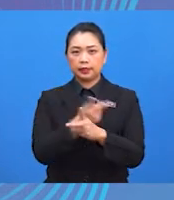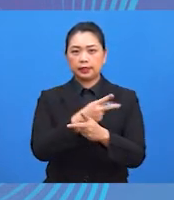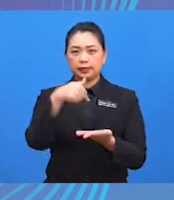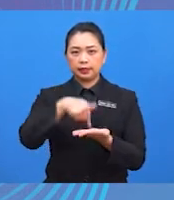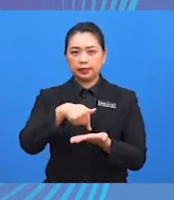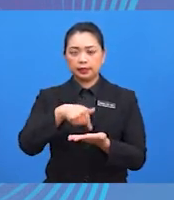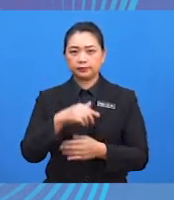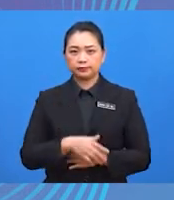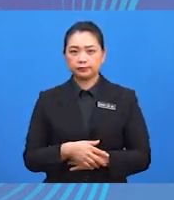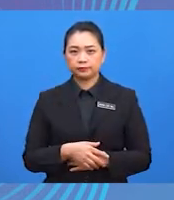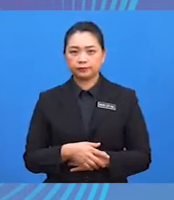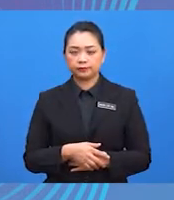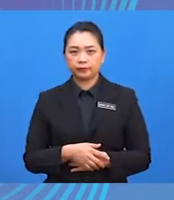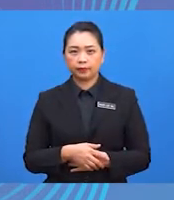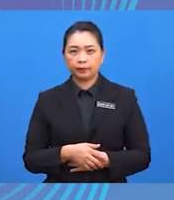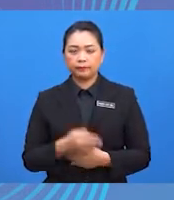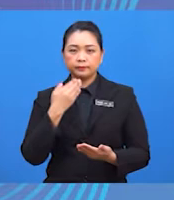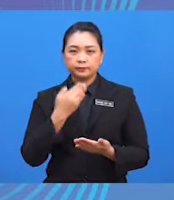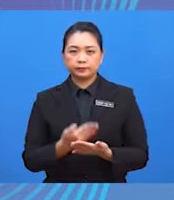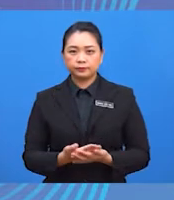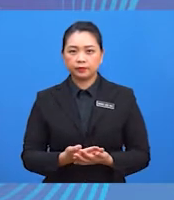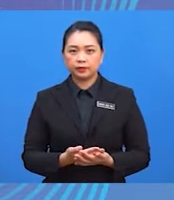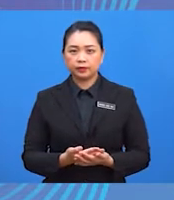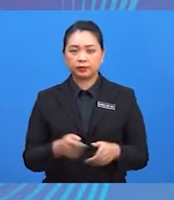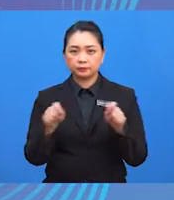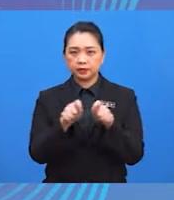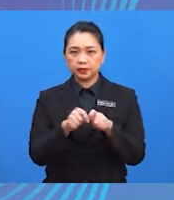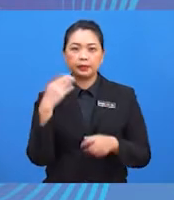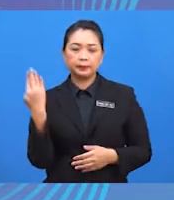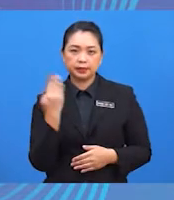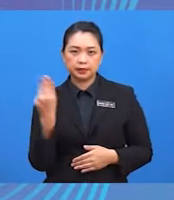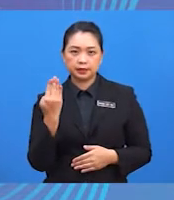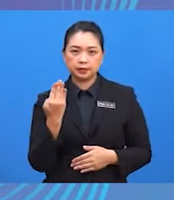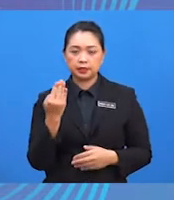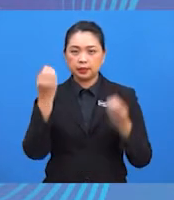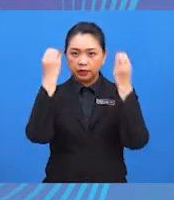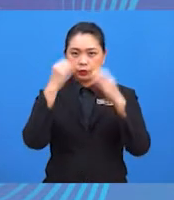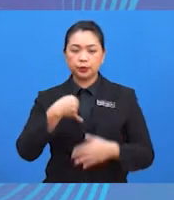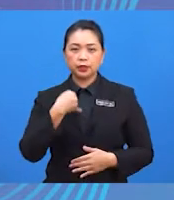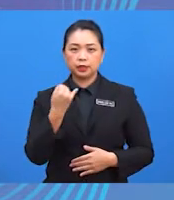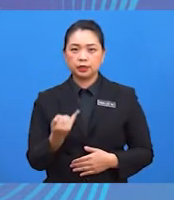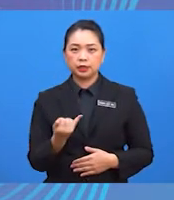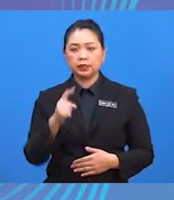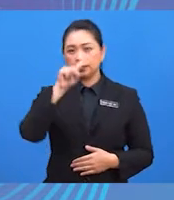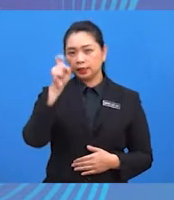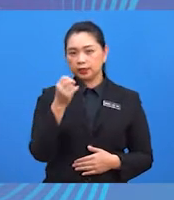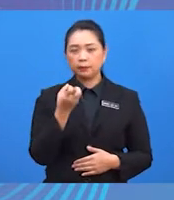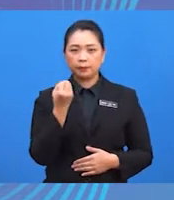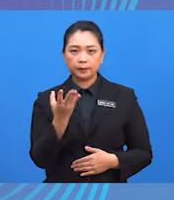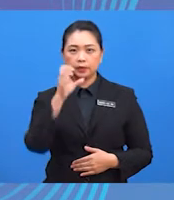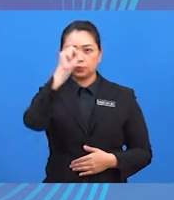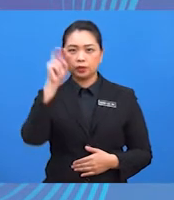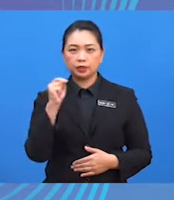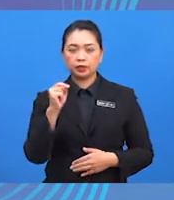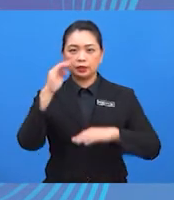Baik, seperti biasa, saya ingin menanyakan beberapa soalan kepada anda.